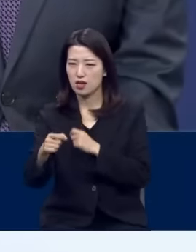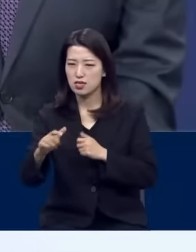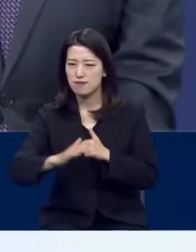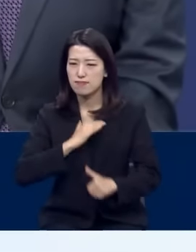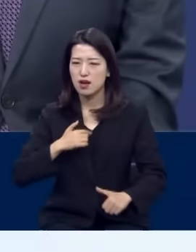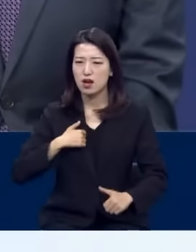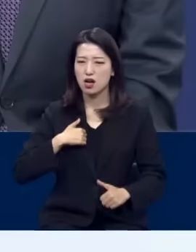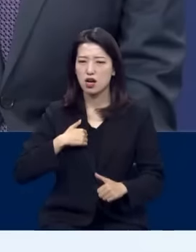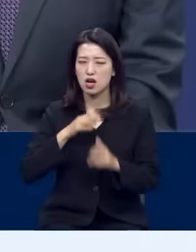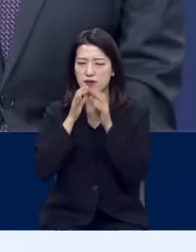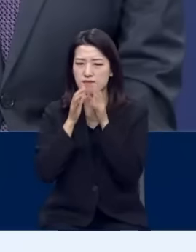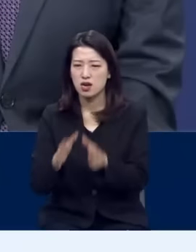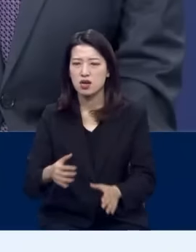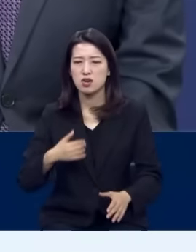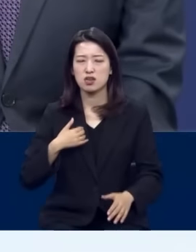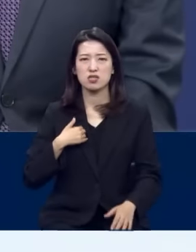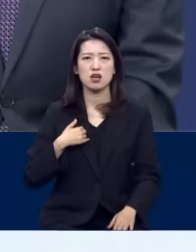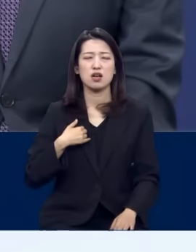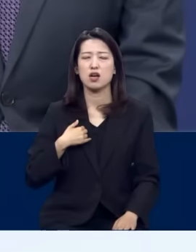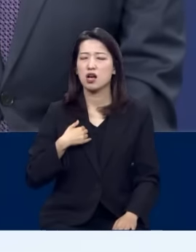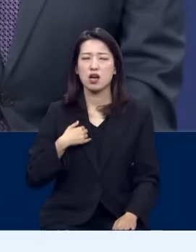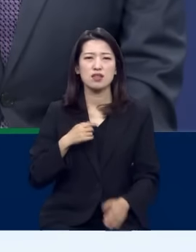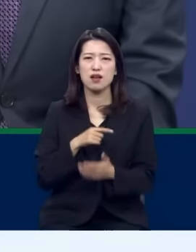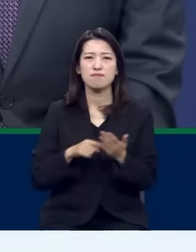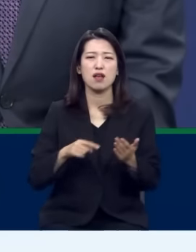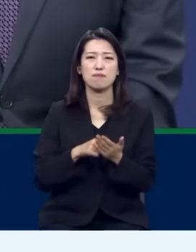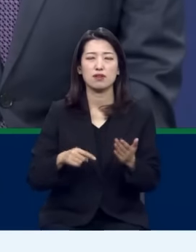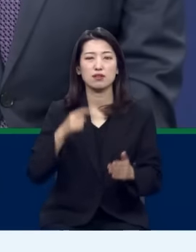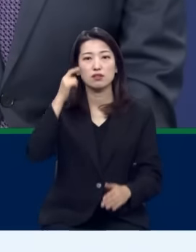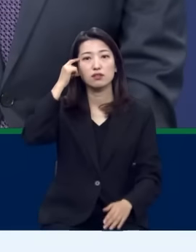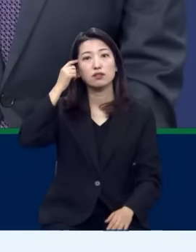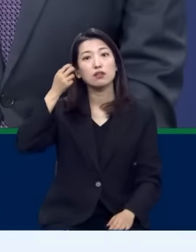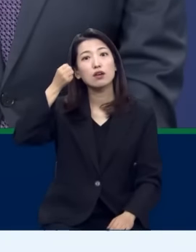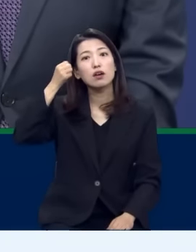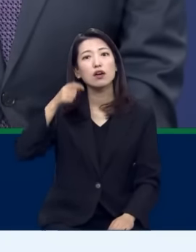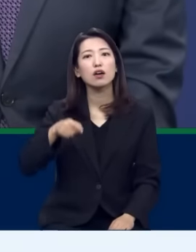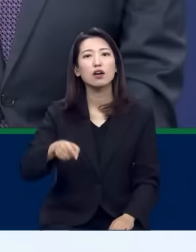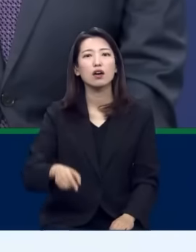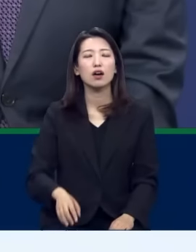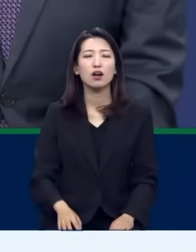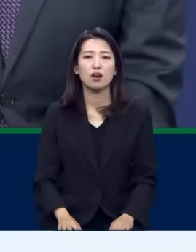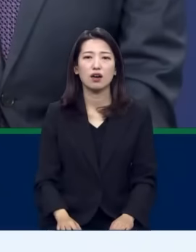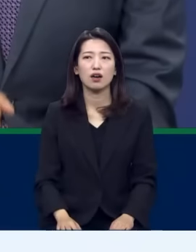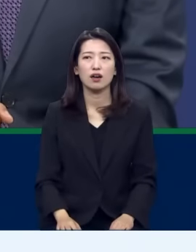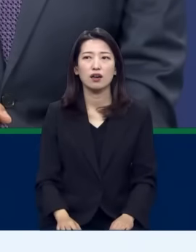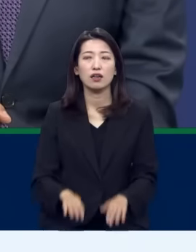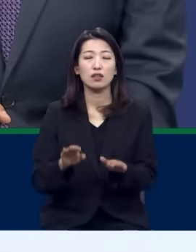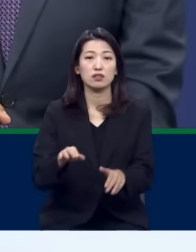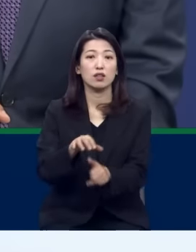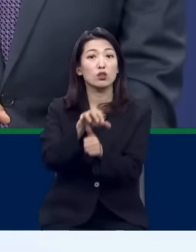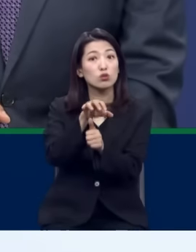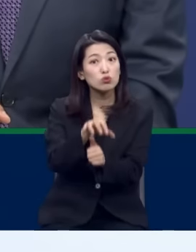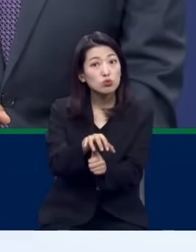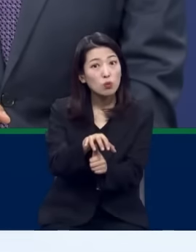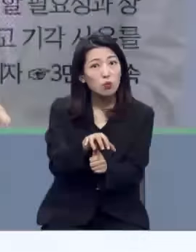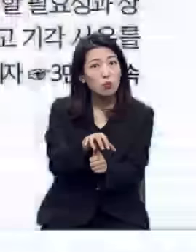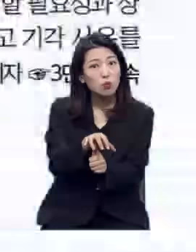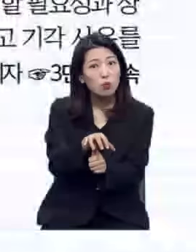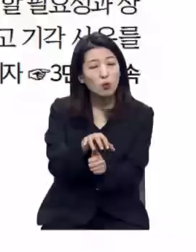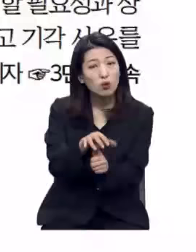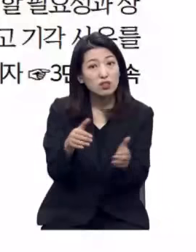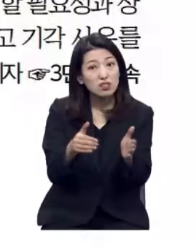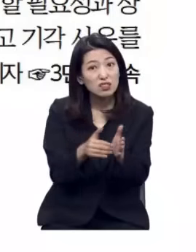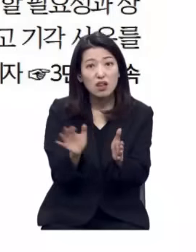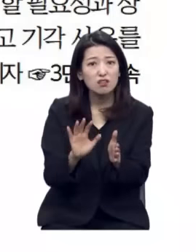당했다 이걸 지배하게 주장하는데 앞으로 오늘 구속이 됐지만 끝이 아니라 이제 시작이거든요 시작일 것이다